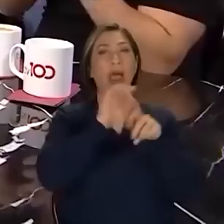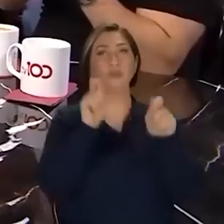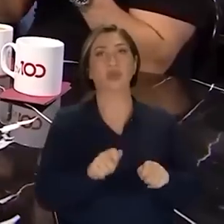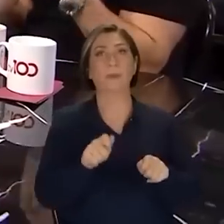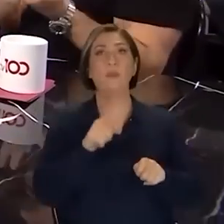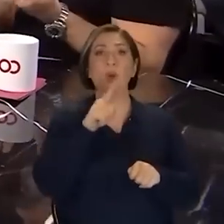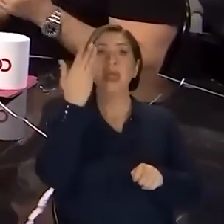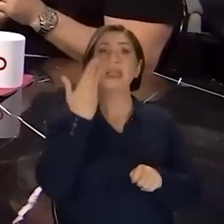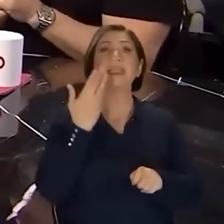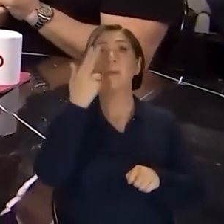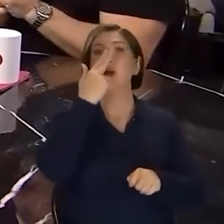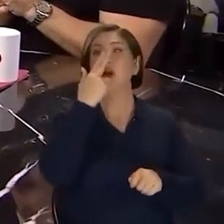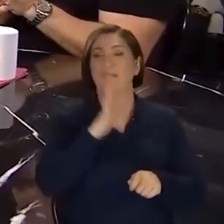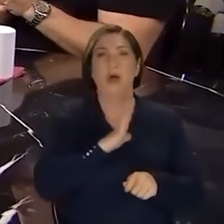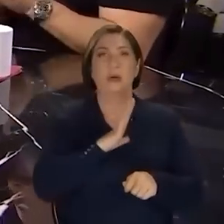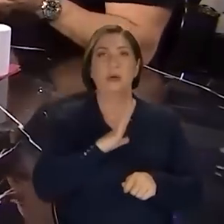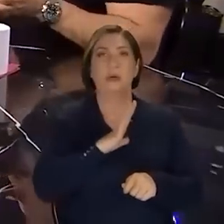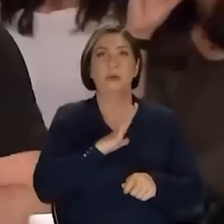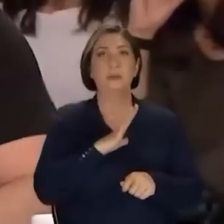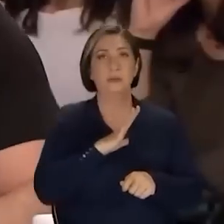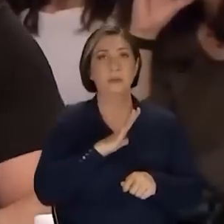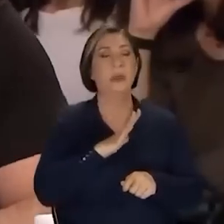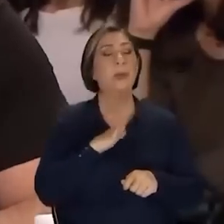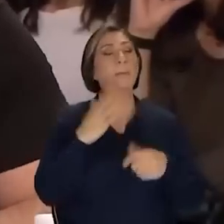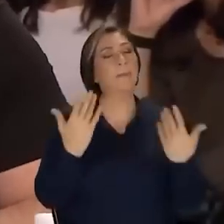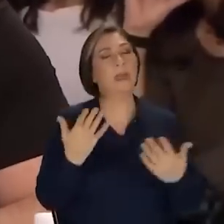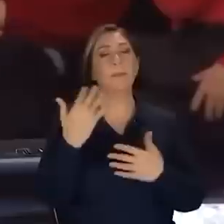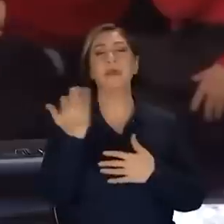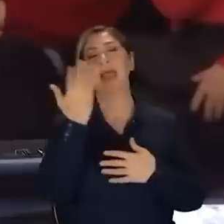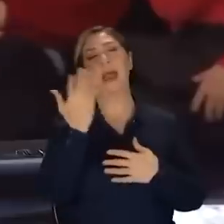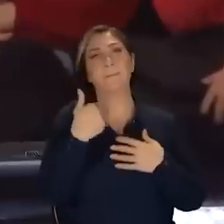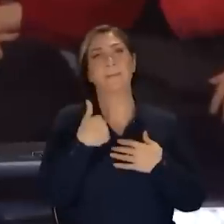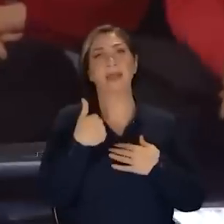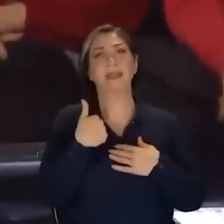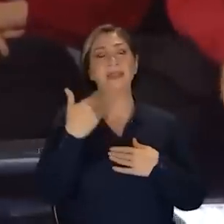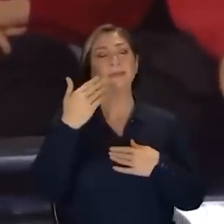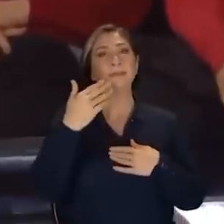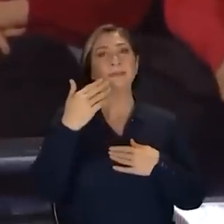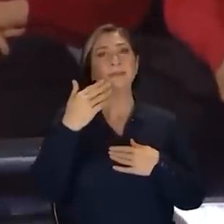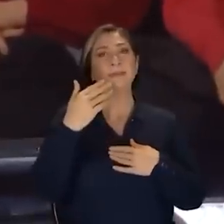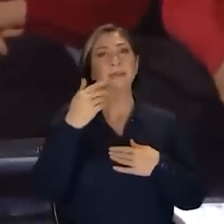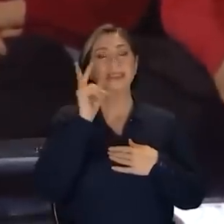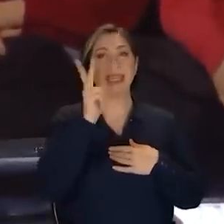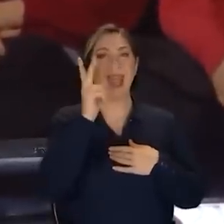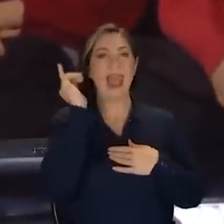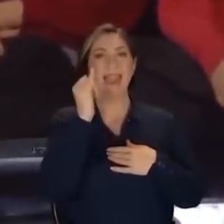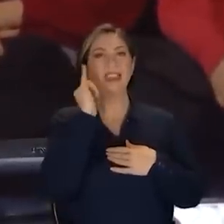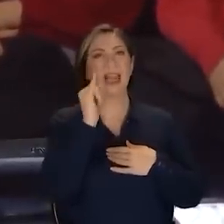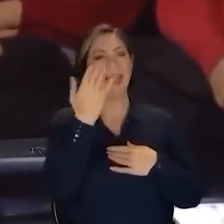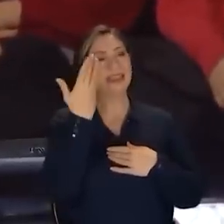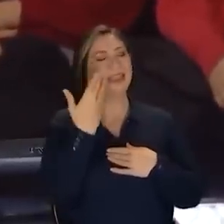ya böyle bir izleme alışkanlığı var çünkü Peki Mesela ben yine şeyleri izlerken eleştiren ile ilgili